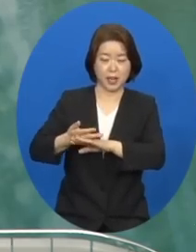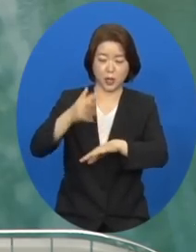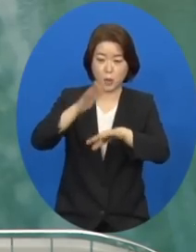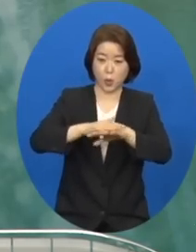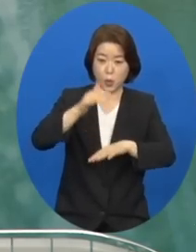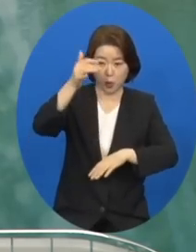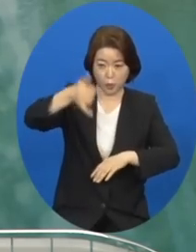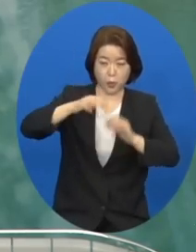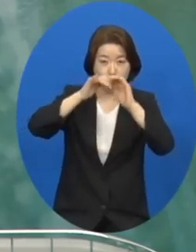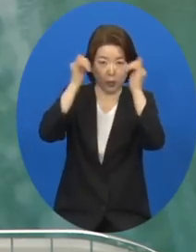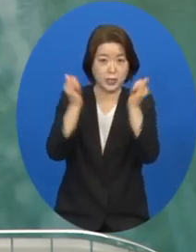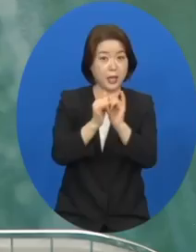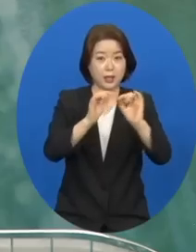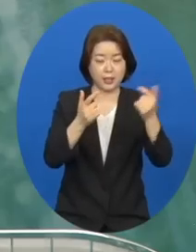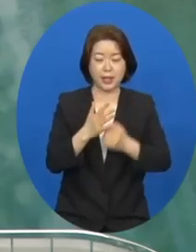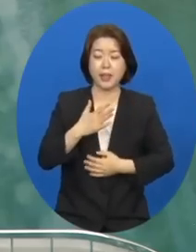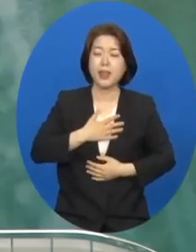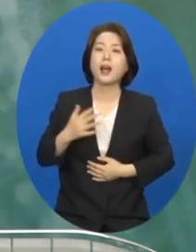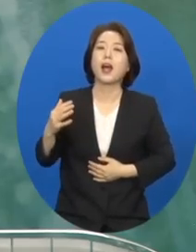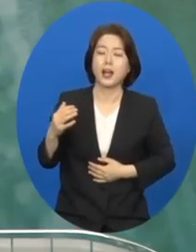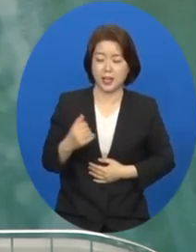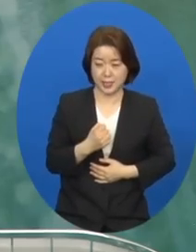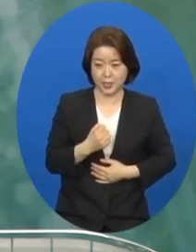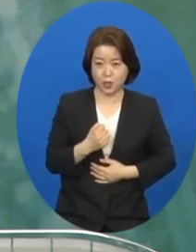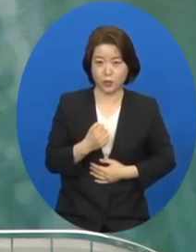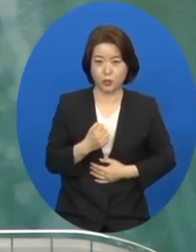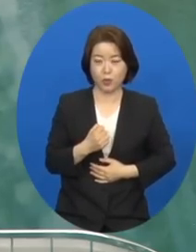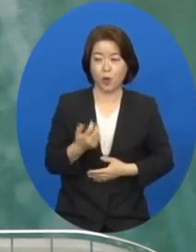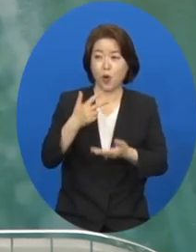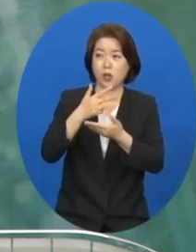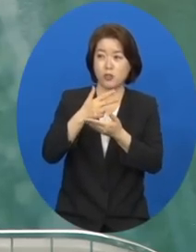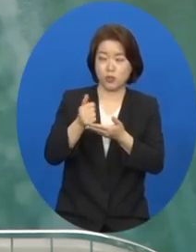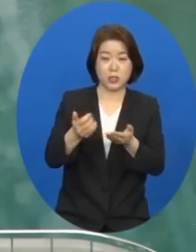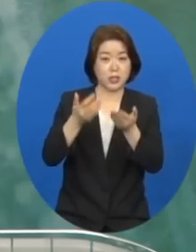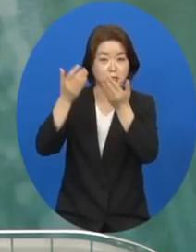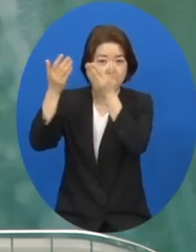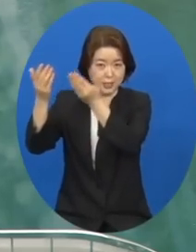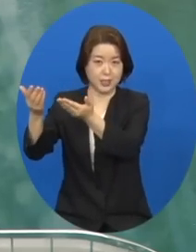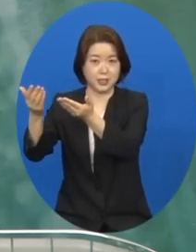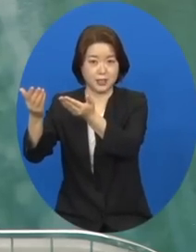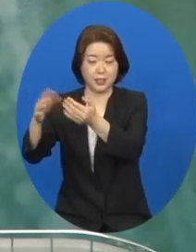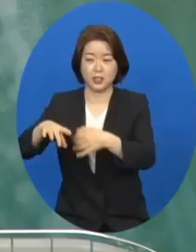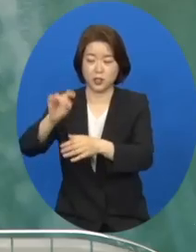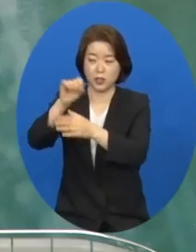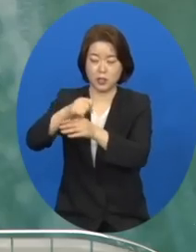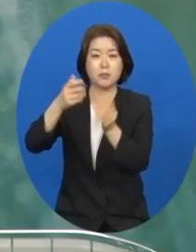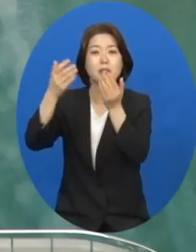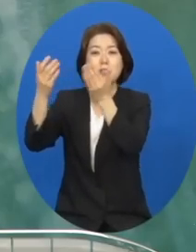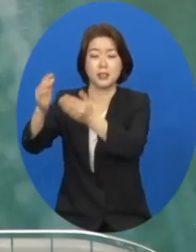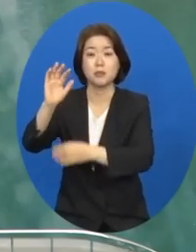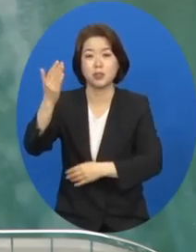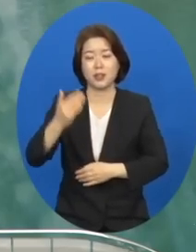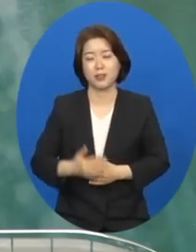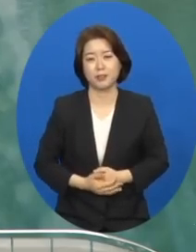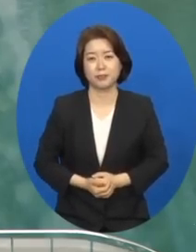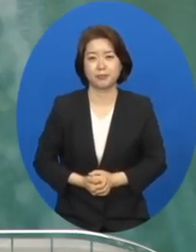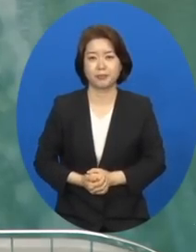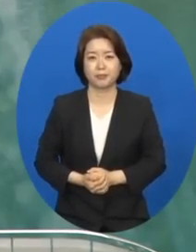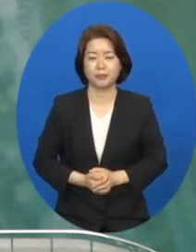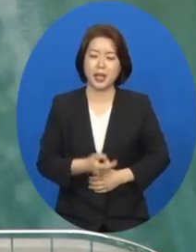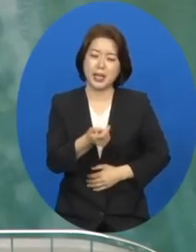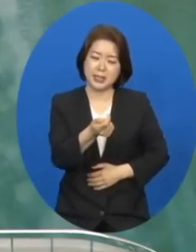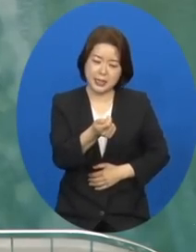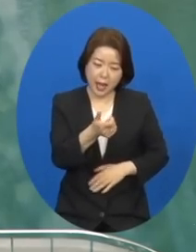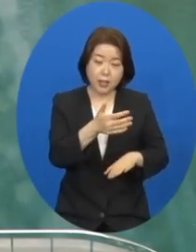아니죠 우리가 가진 것으로 하나님 우리에게 주신 것을 그걸 가지고 하나님께 첫 열매를 드리라는 것입니다 작은 것에